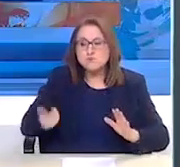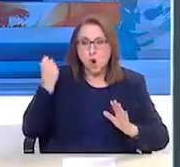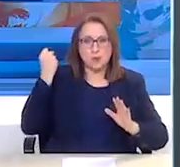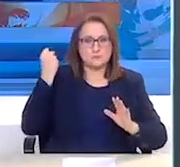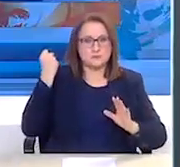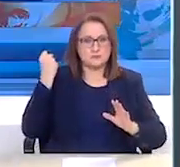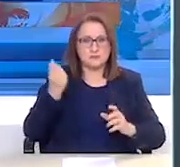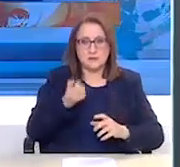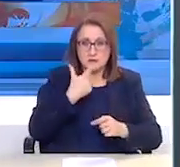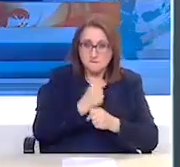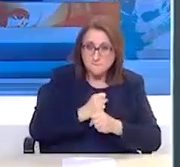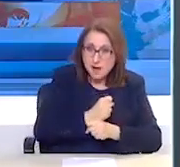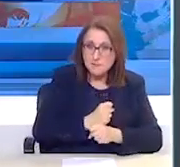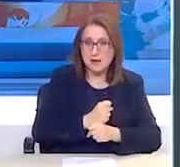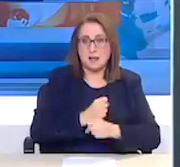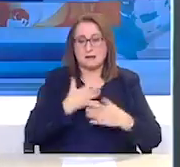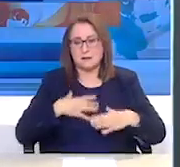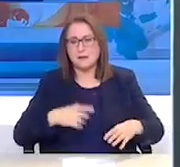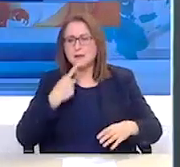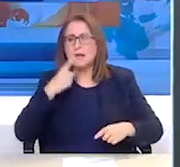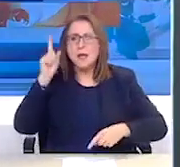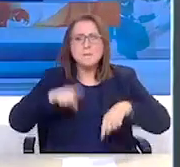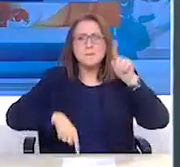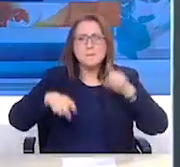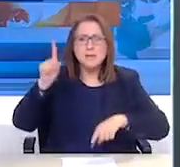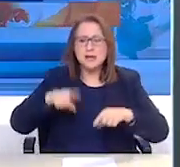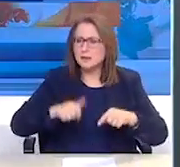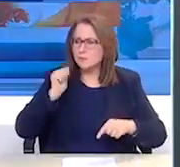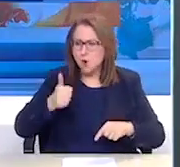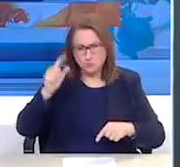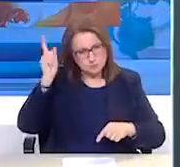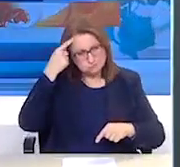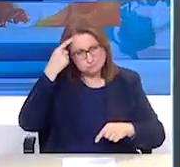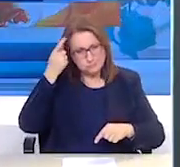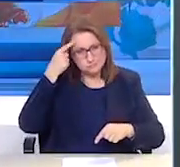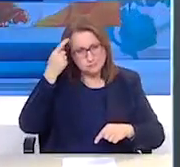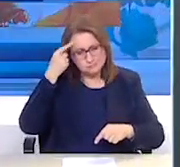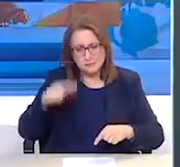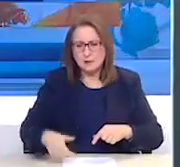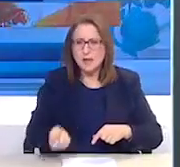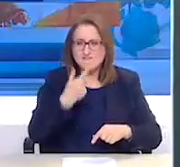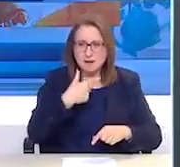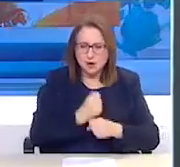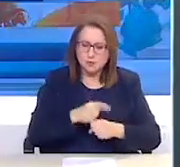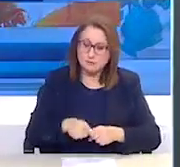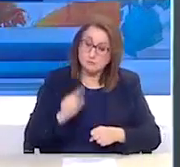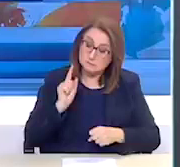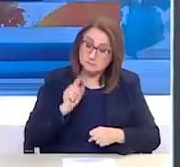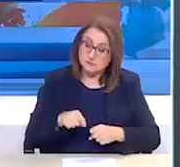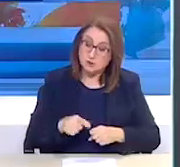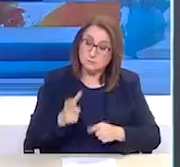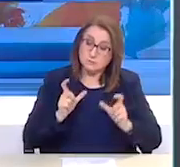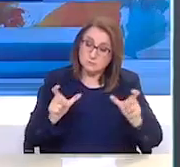έχω πληροφορηθεί, κάποιοι άνθρωποι κάνουν καταβούληση χρήση φαρμάκων για τον ιό, χωρίς κάποια επικοινωνία με τον γιατρό τους. Χρειάζεται